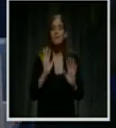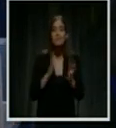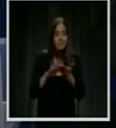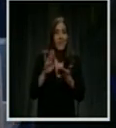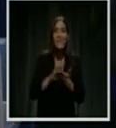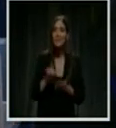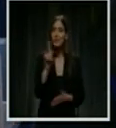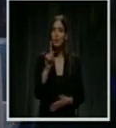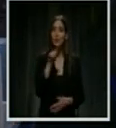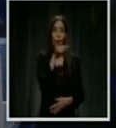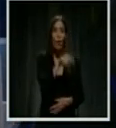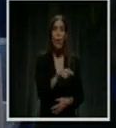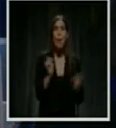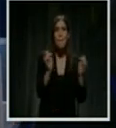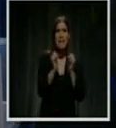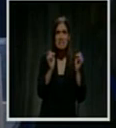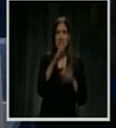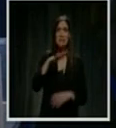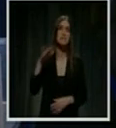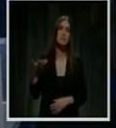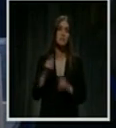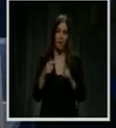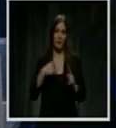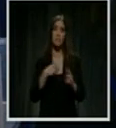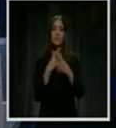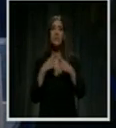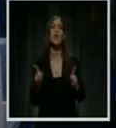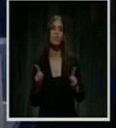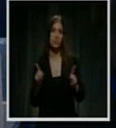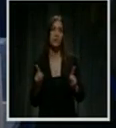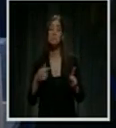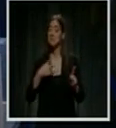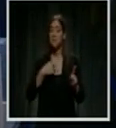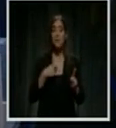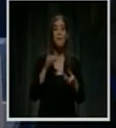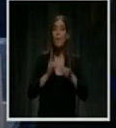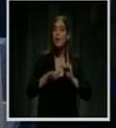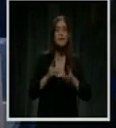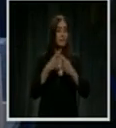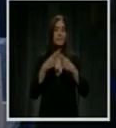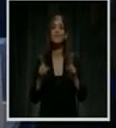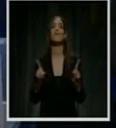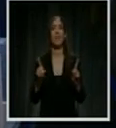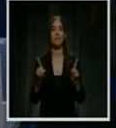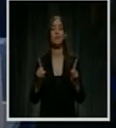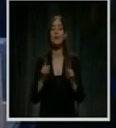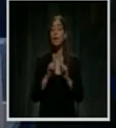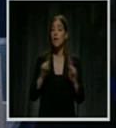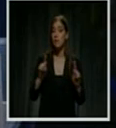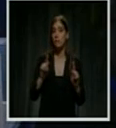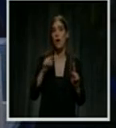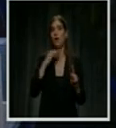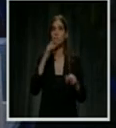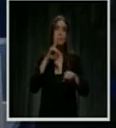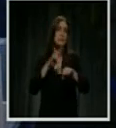għamel. Min mhux se nħela fuq dak l-istil ta' politika, jiena rrid stil ta' politika differenti però ma nistax. L-għawetkom